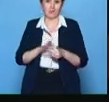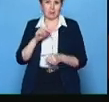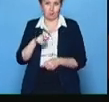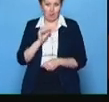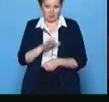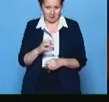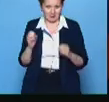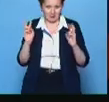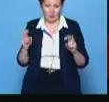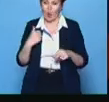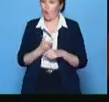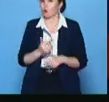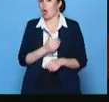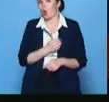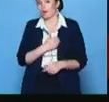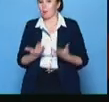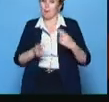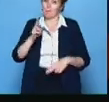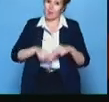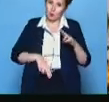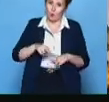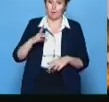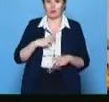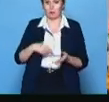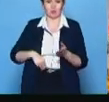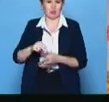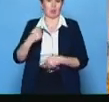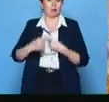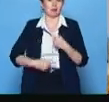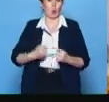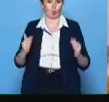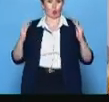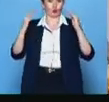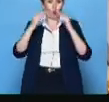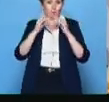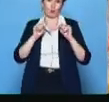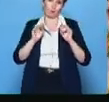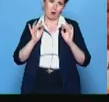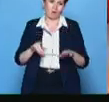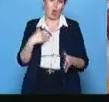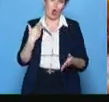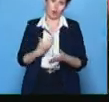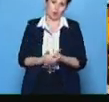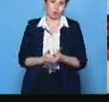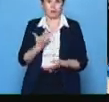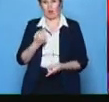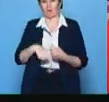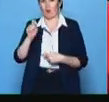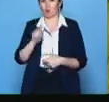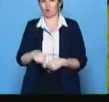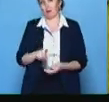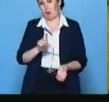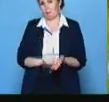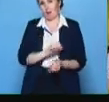Я бы очень хотел либо построить, либо приобрести традиционную избу, традиционный дом, чтобы проводить здесь отпуск, либо вернуться сюда на пенсию. И